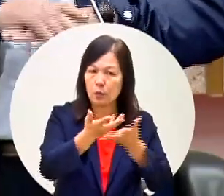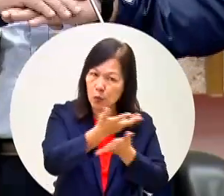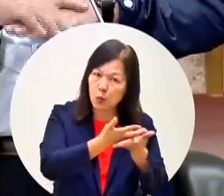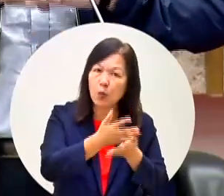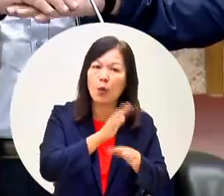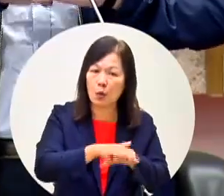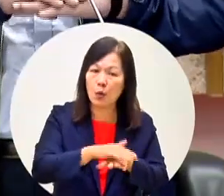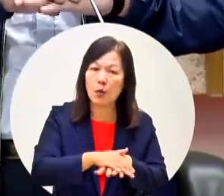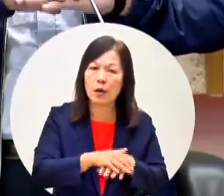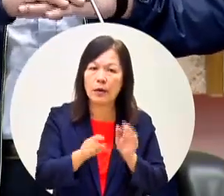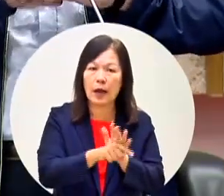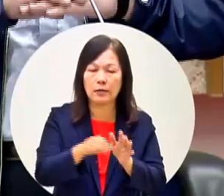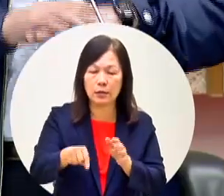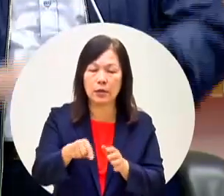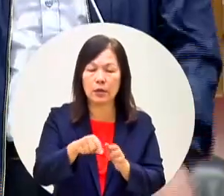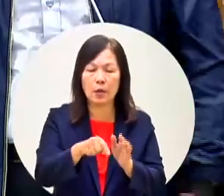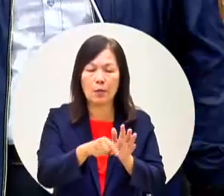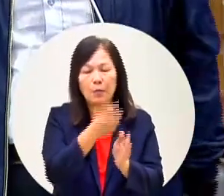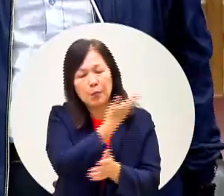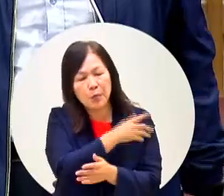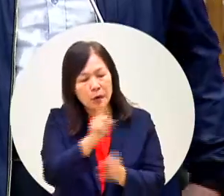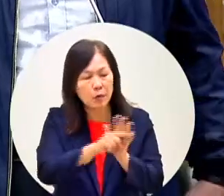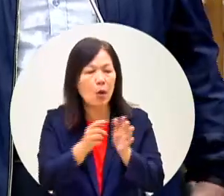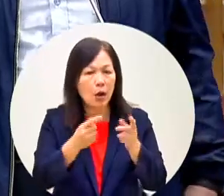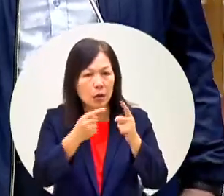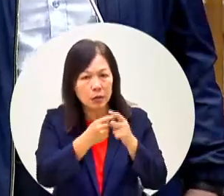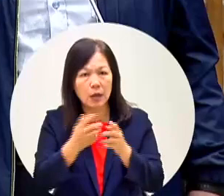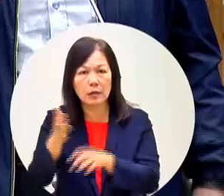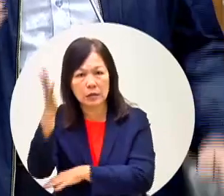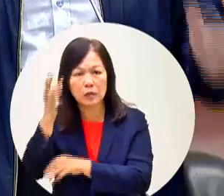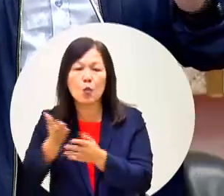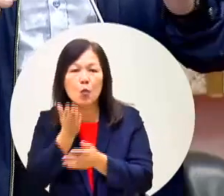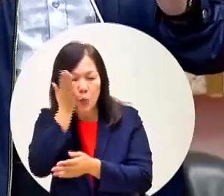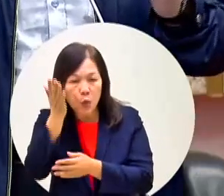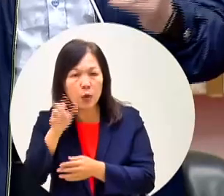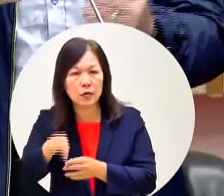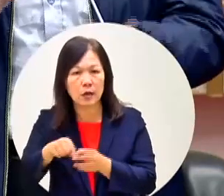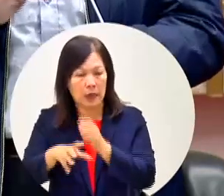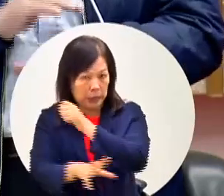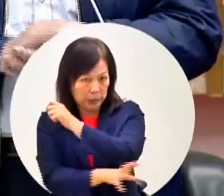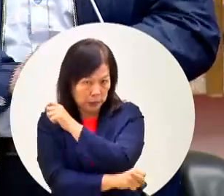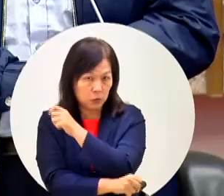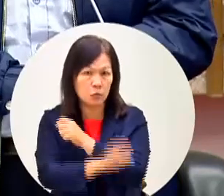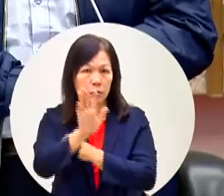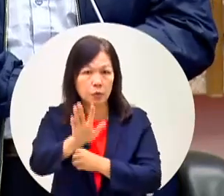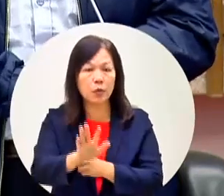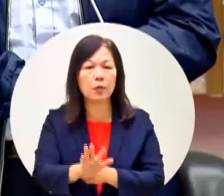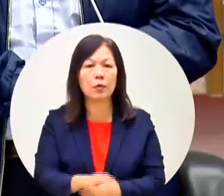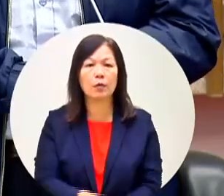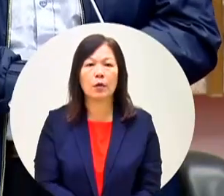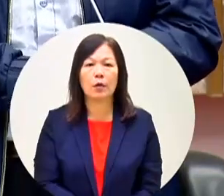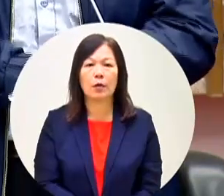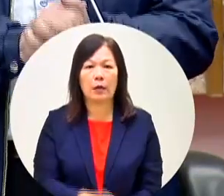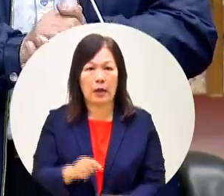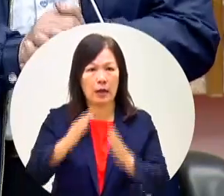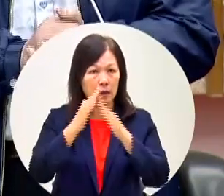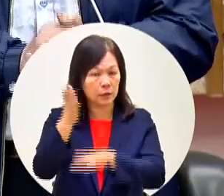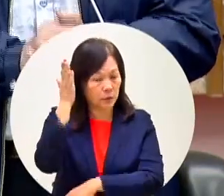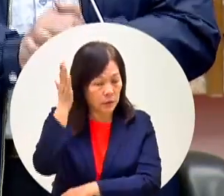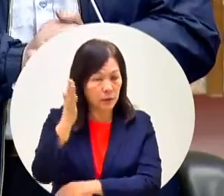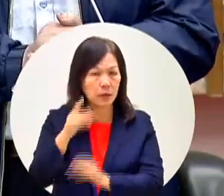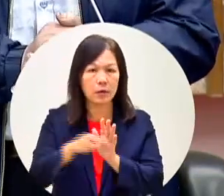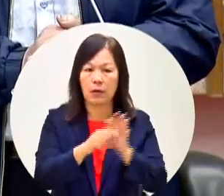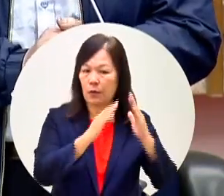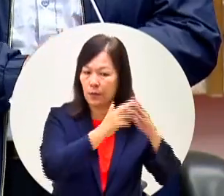政通的一个这个基础之下，市长讲我们市府跟我们议会两个的一